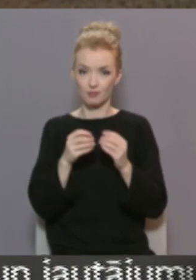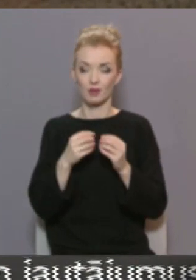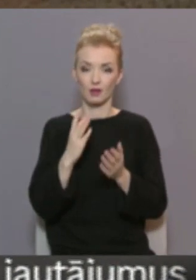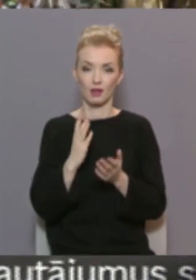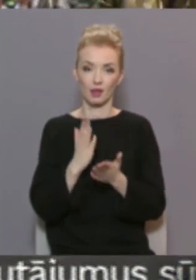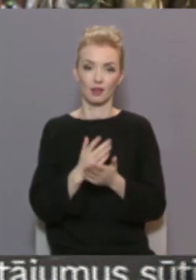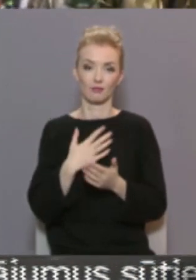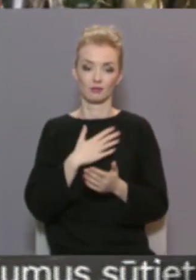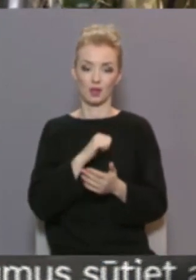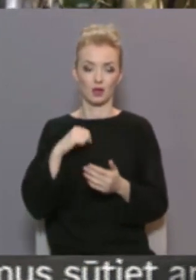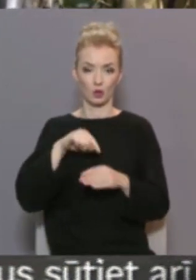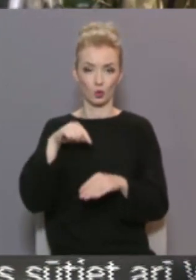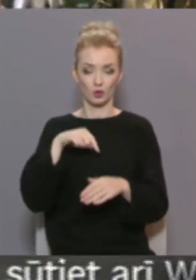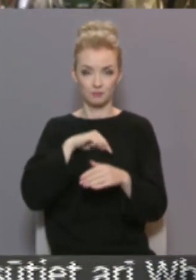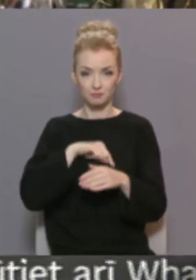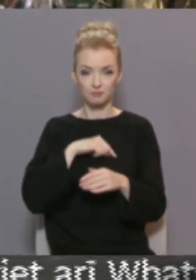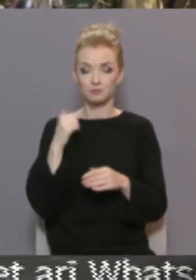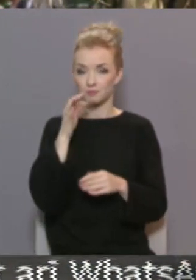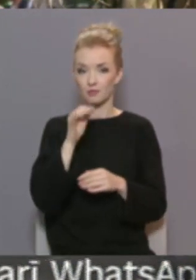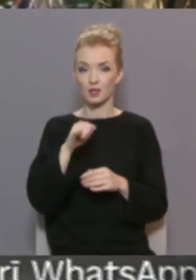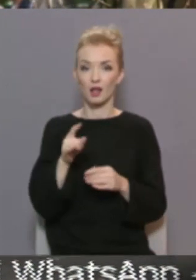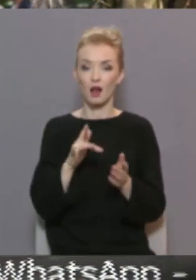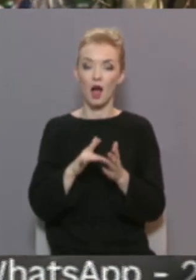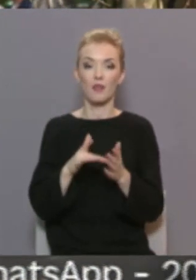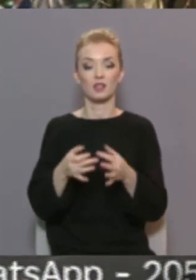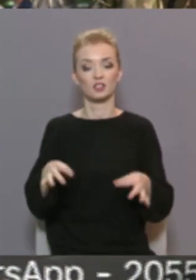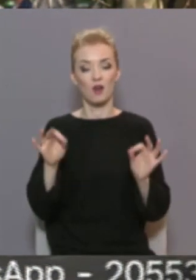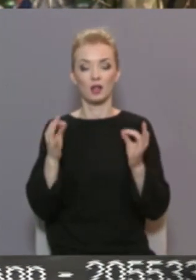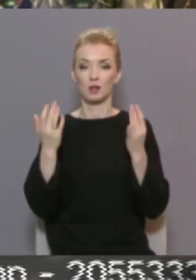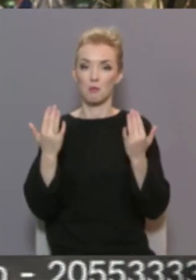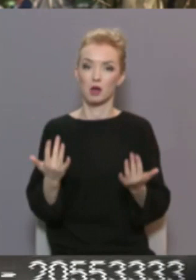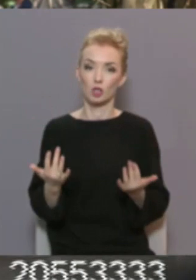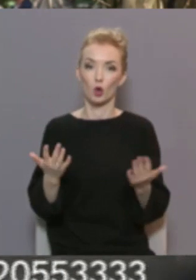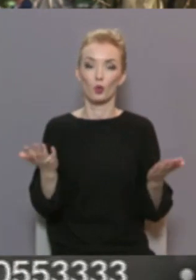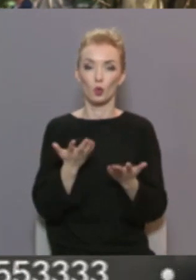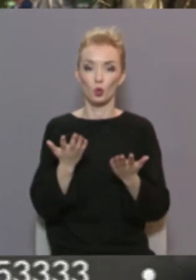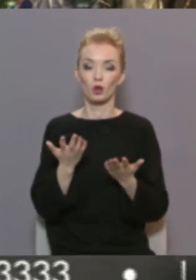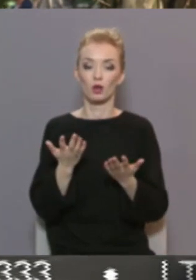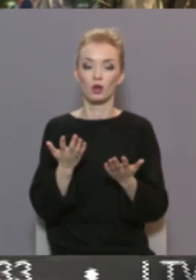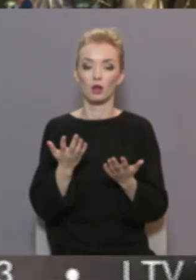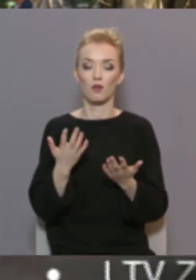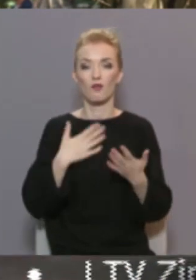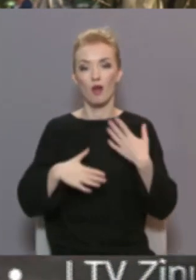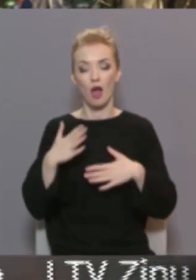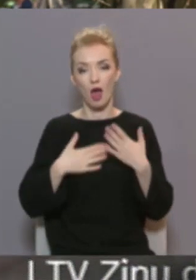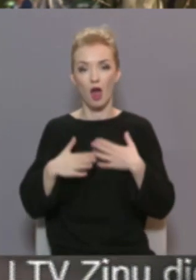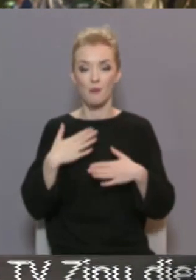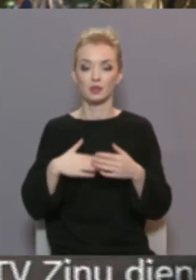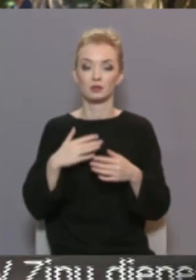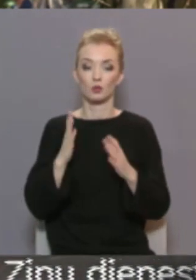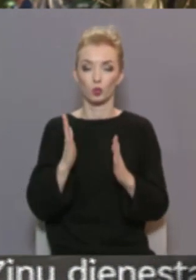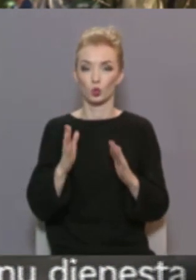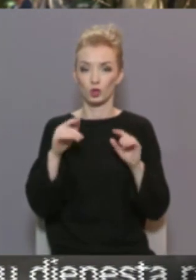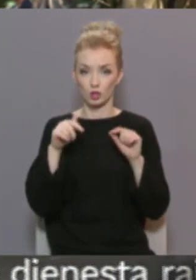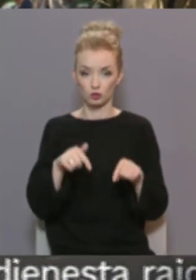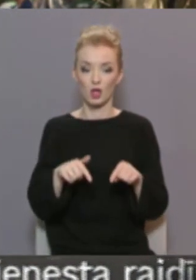manā izjūtā. Ja ir kādi svinīgi, svarīgi pasākumi, kura prasa, kura būtu vēlams atrasties šeit,